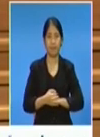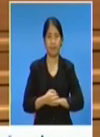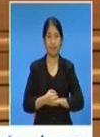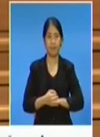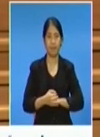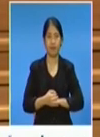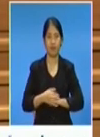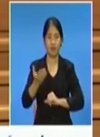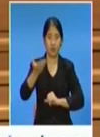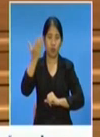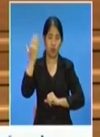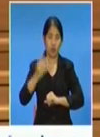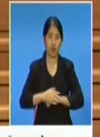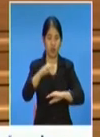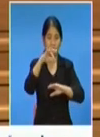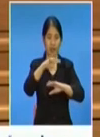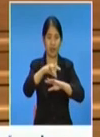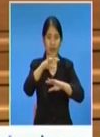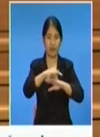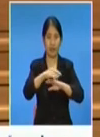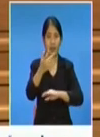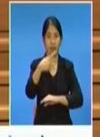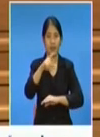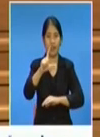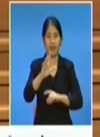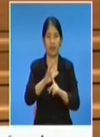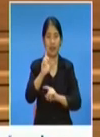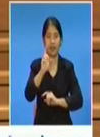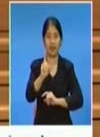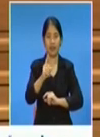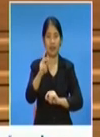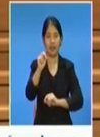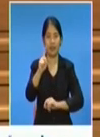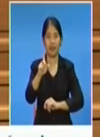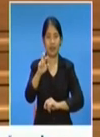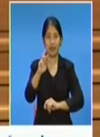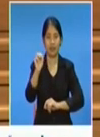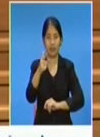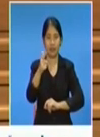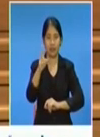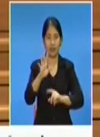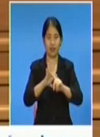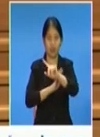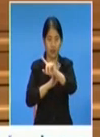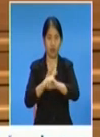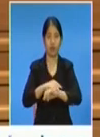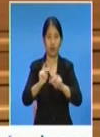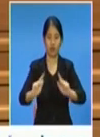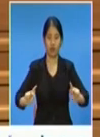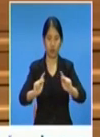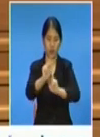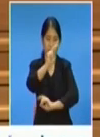ดณรงค์ด้วยครับคือไม่ใช่เกี่ยวกับท่านทุจริตนะกระทรวงท่านเองครับกระทรวงสาธารณสุขทุจริตย